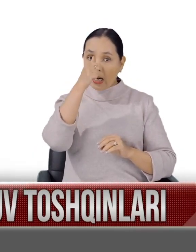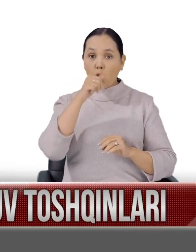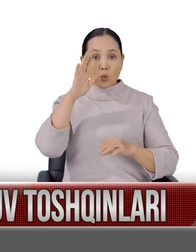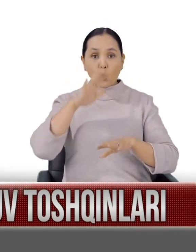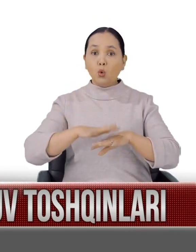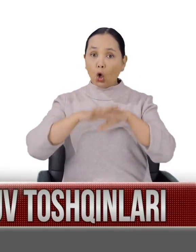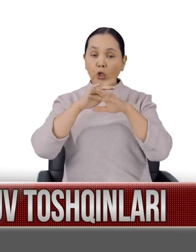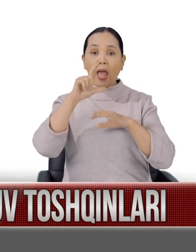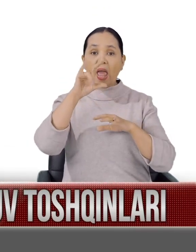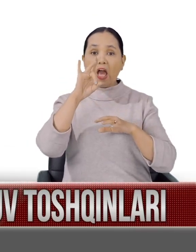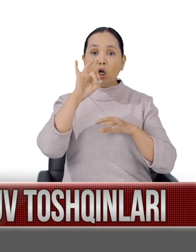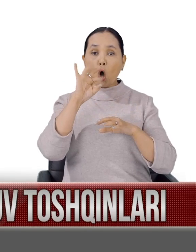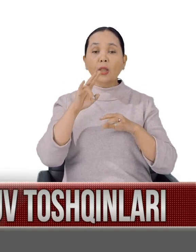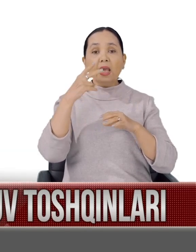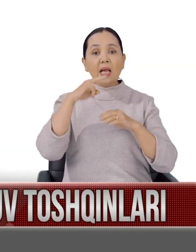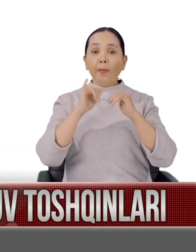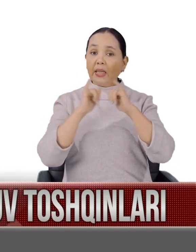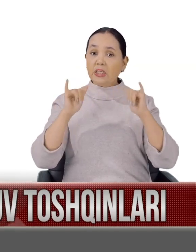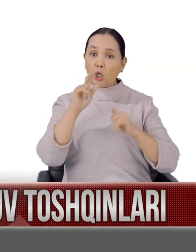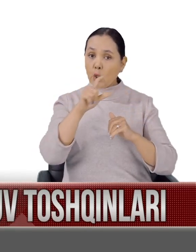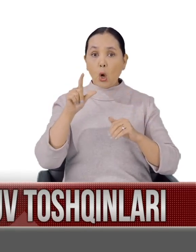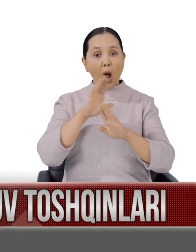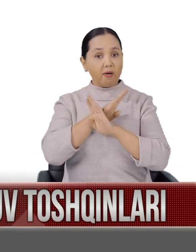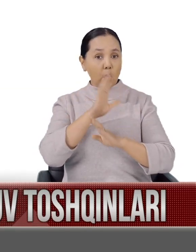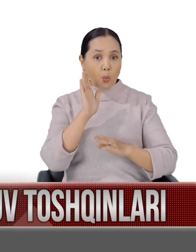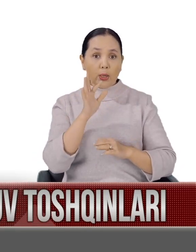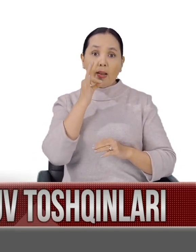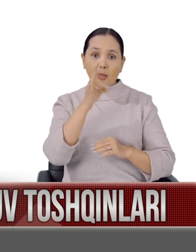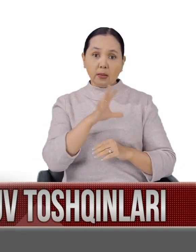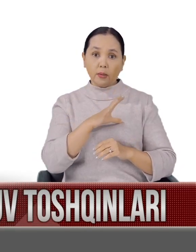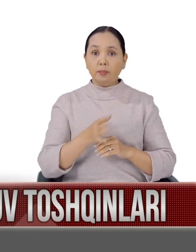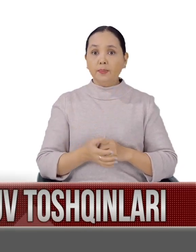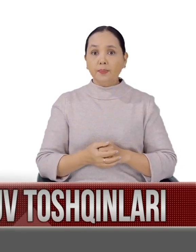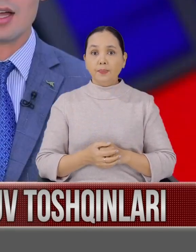suv toshqinlarida Eronda 20 dan ziyod inson halok bo'lgan edi.